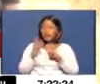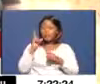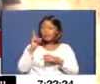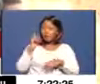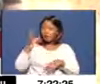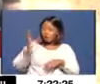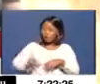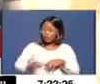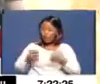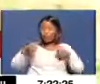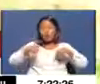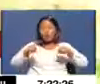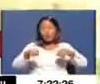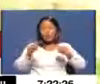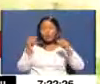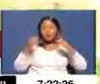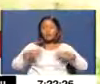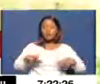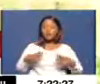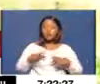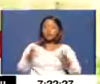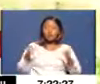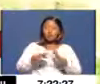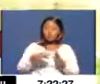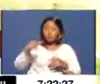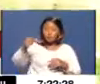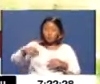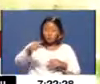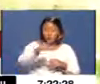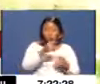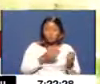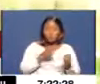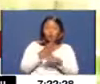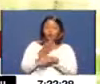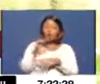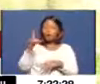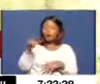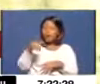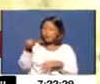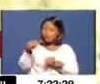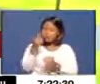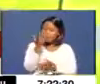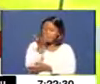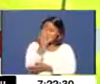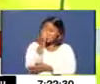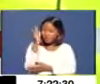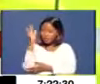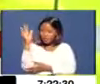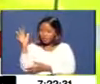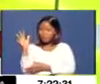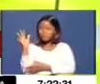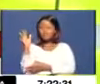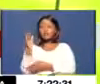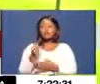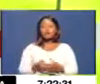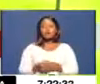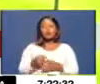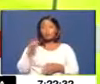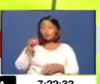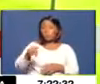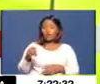bodaboda na jamii kwa ujumla, walipanda zaidi ya miti 1000 kwenye msitu ulioharibiwa na Kamatira. It is our